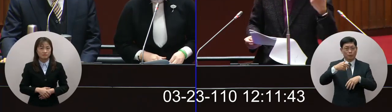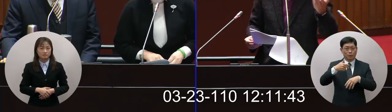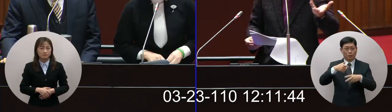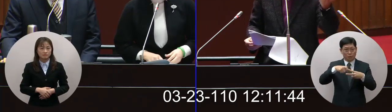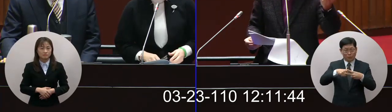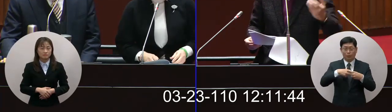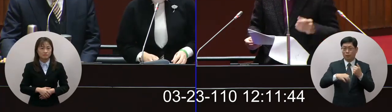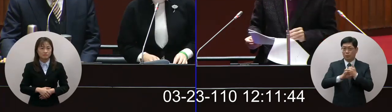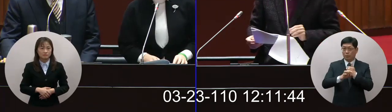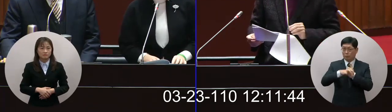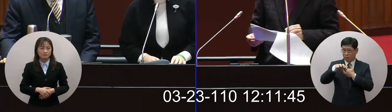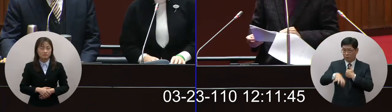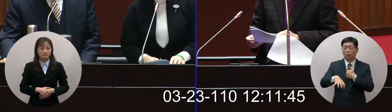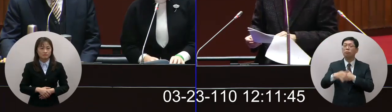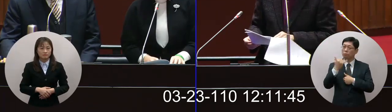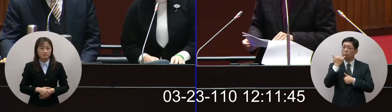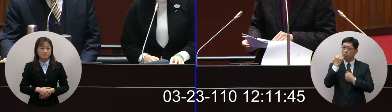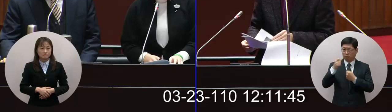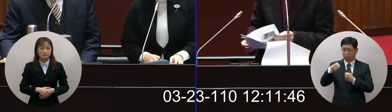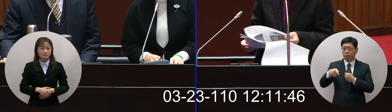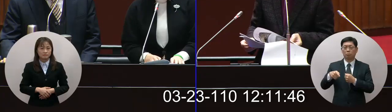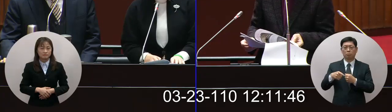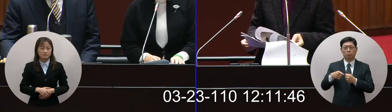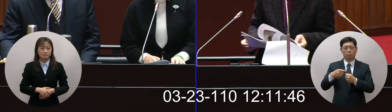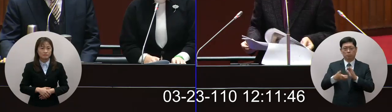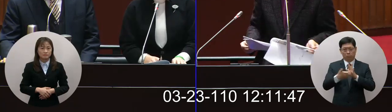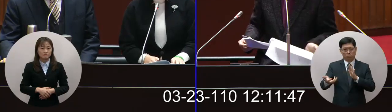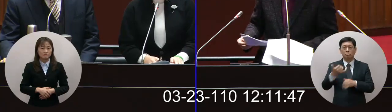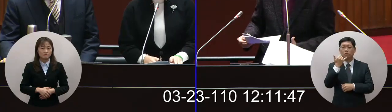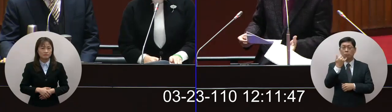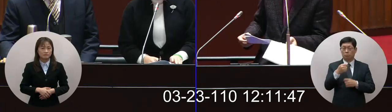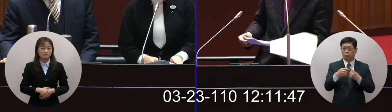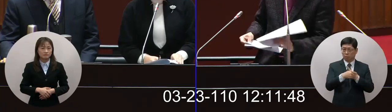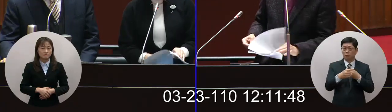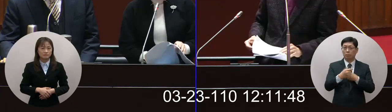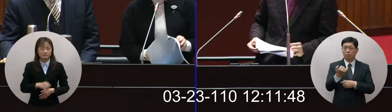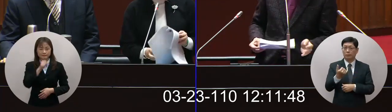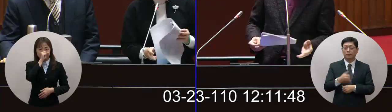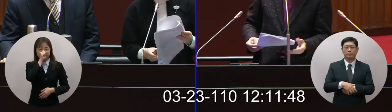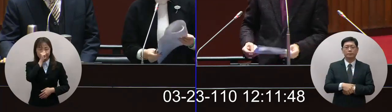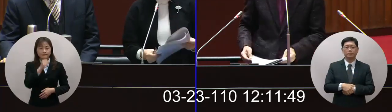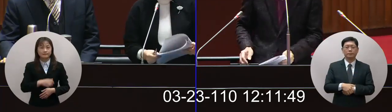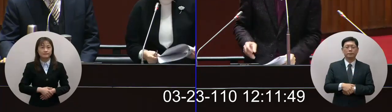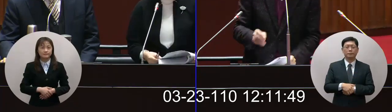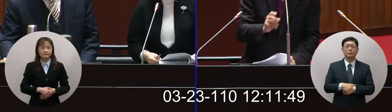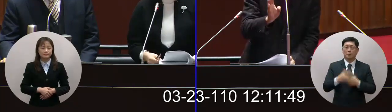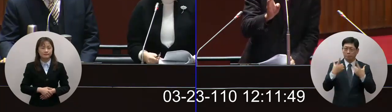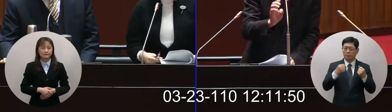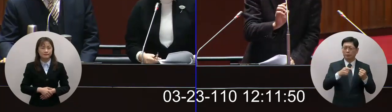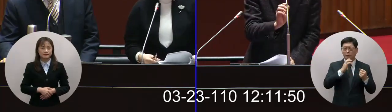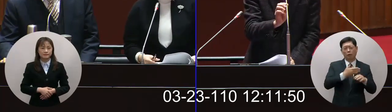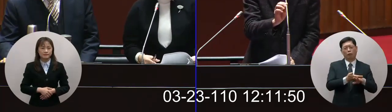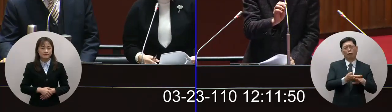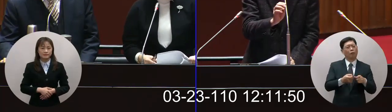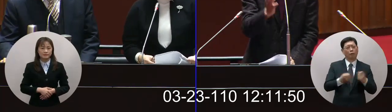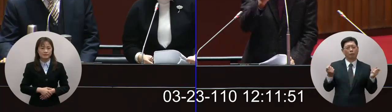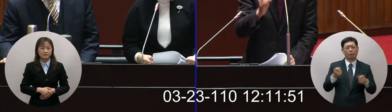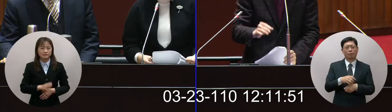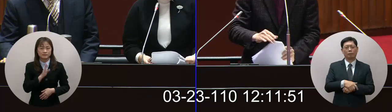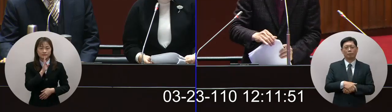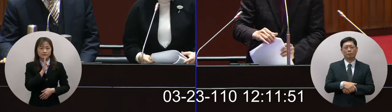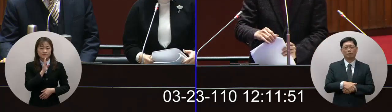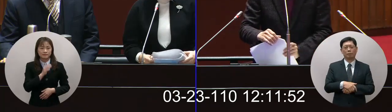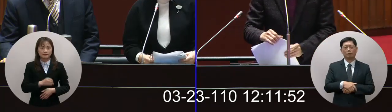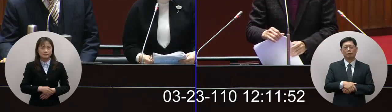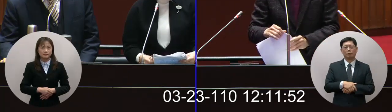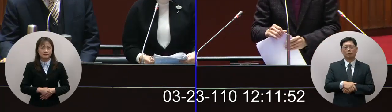方，他们可以在那个地方去做了。你研究一下了，好不好？ 好， 因为他那个真的是放很久了。 是